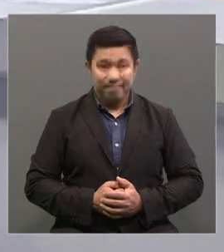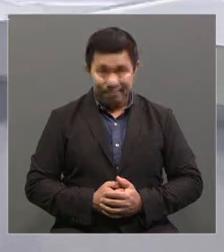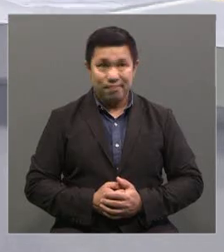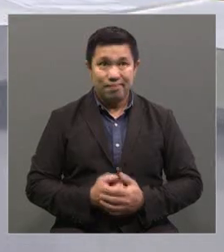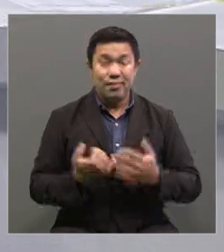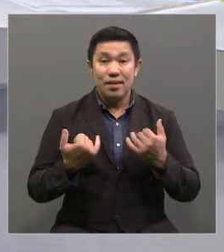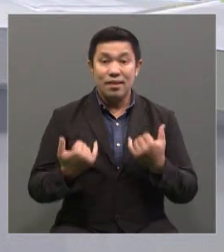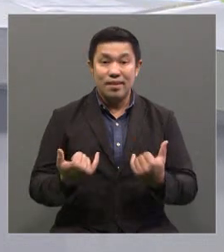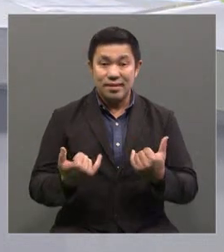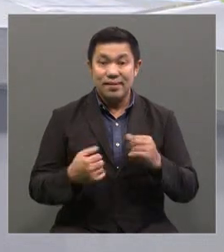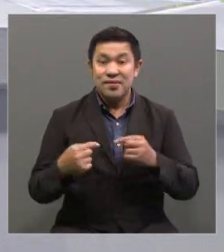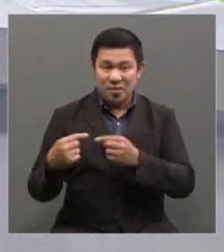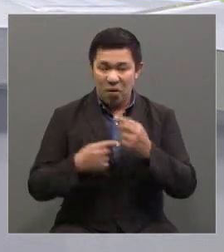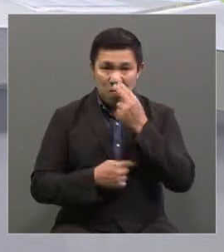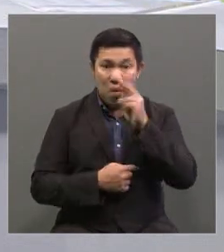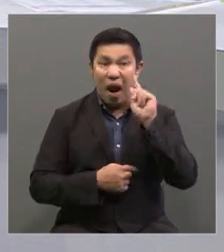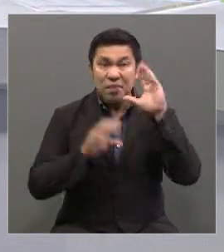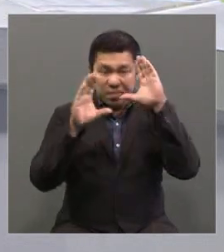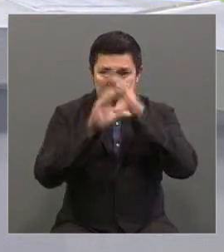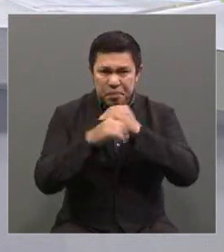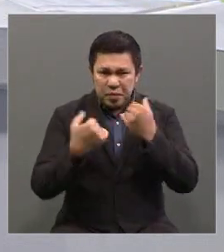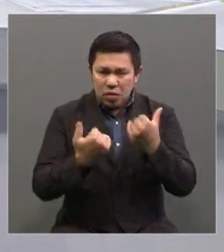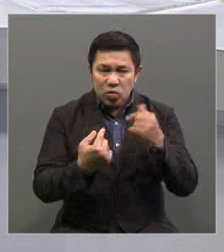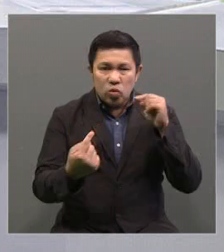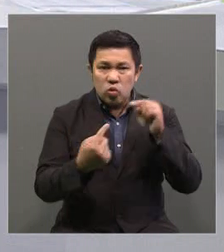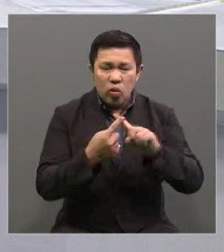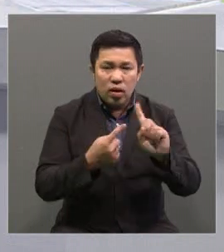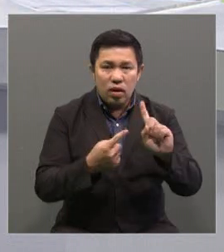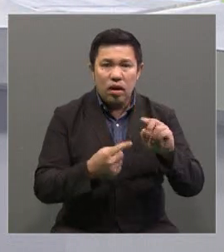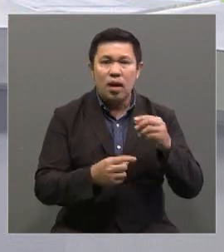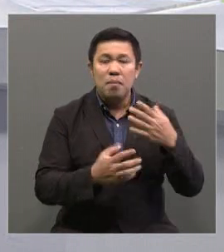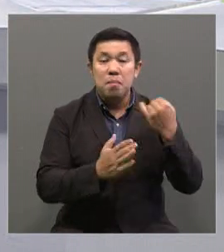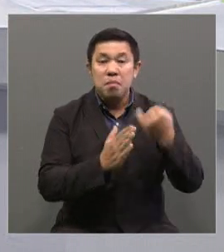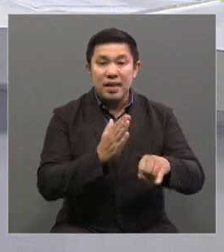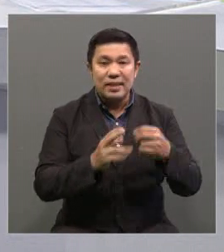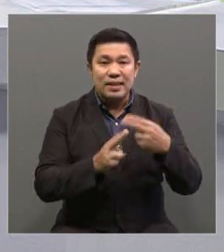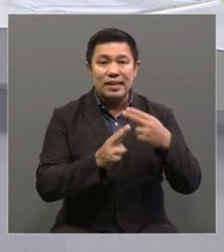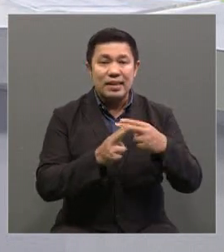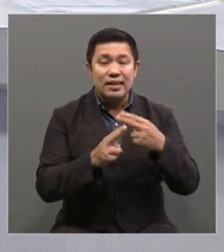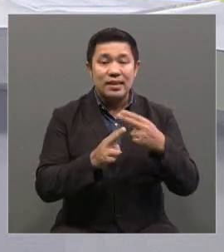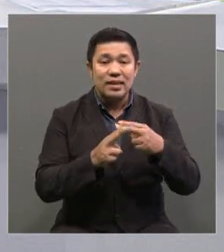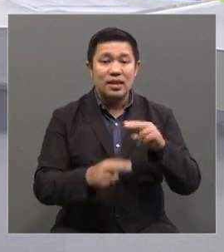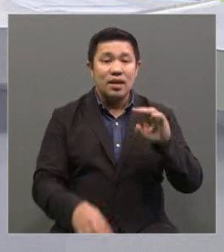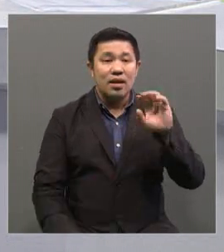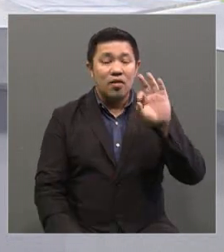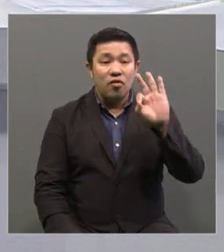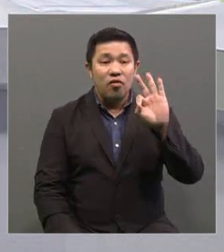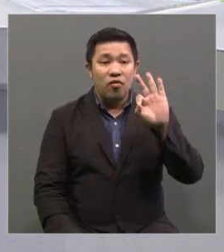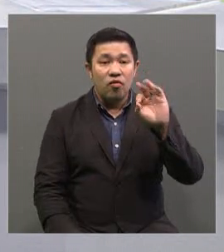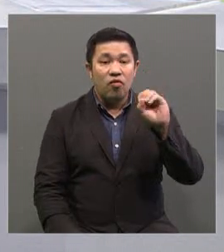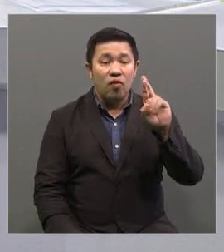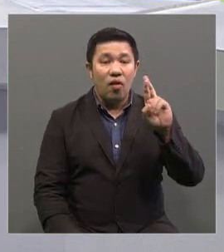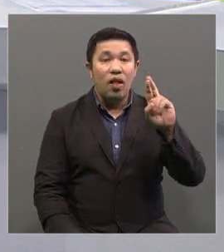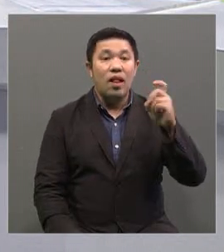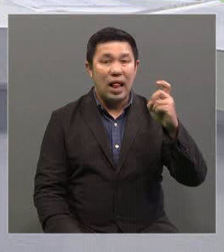พูดคุยกันต่อใน NBT News ภาคค่ำนะครับคุณผู้ชมช่วงนี้มาดูความคืบหน้าเรื่องของคดี Forex 3D วันนี้ในส่วนตัวของคดีเนี่ย